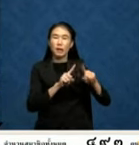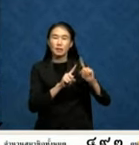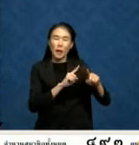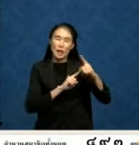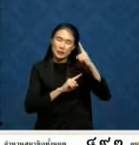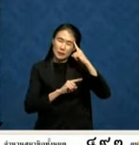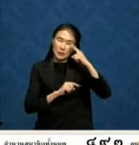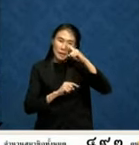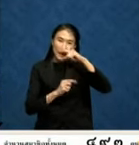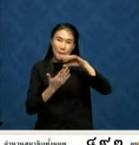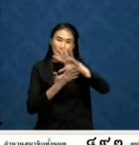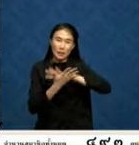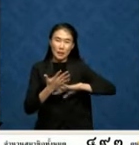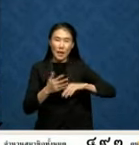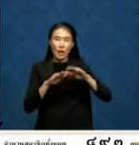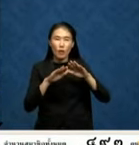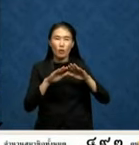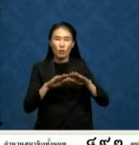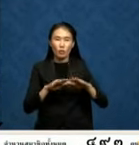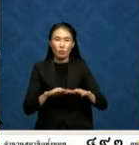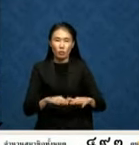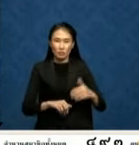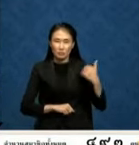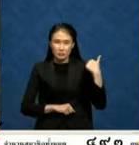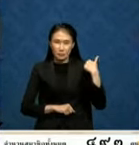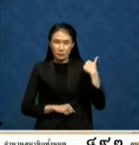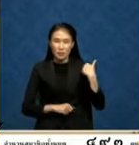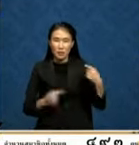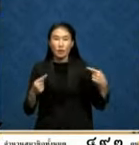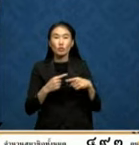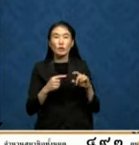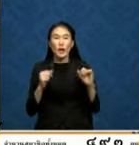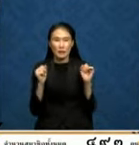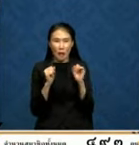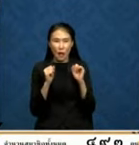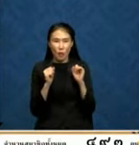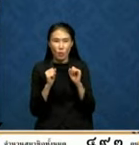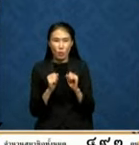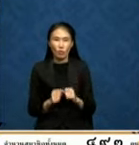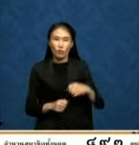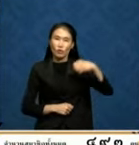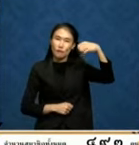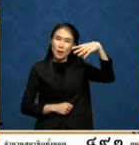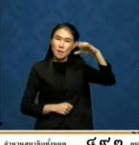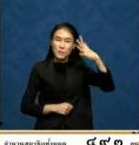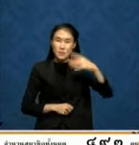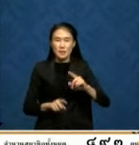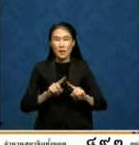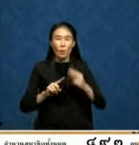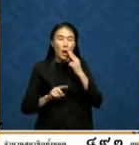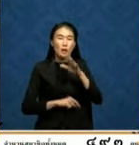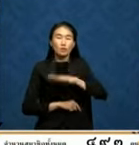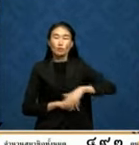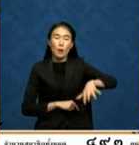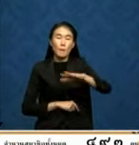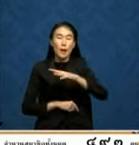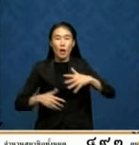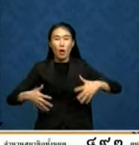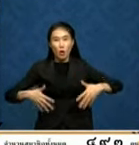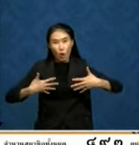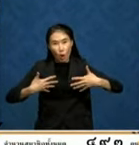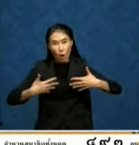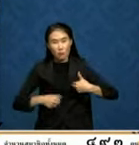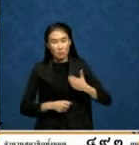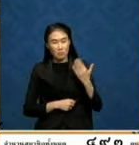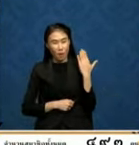วโน้มนะครับอาจจะลดลงนะครับในช่วงหน้าหนาวนะครับแต่ว่าในช่วงของเหตุการณ์ปกติเนี่ยในช่วงหน้าร้อนที่ผ่